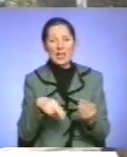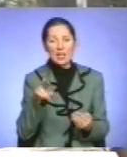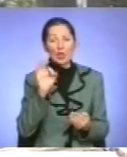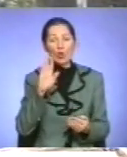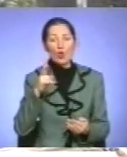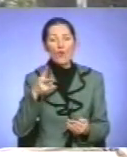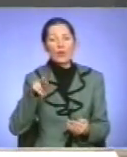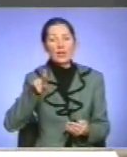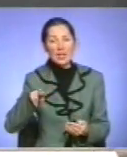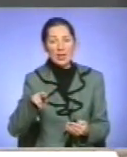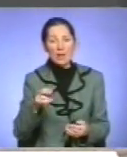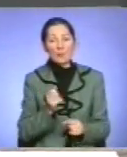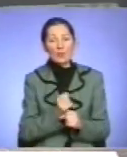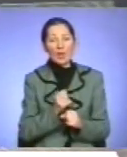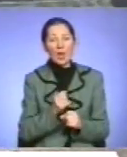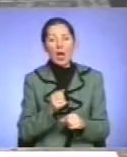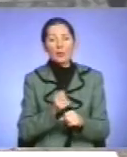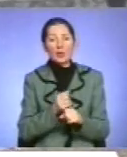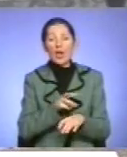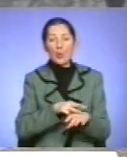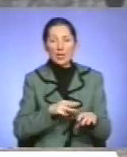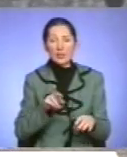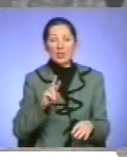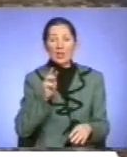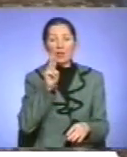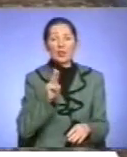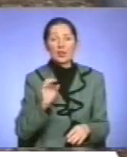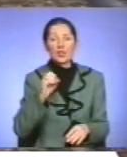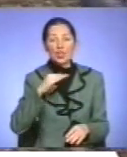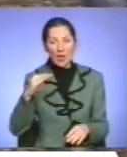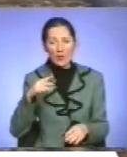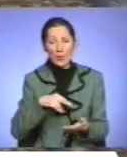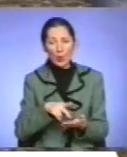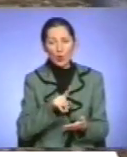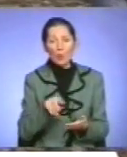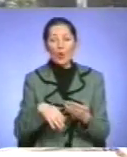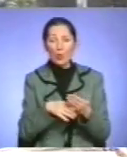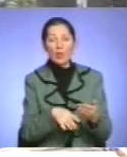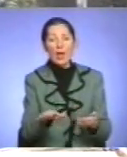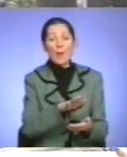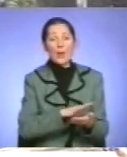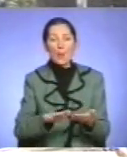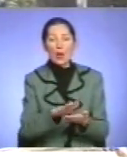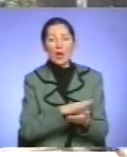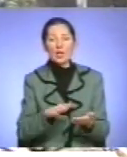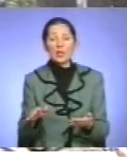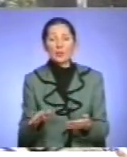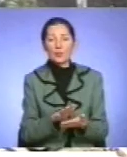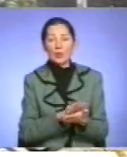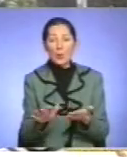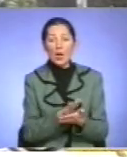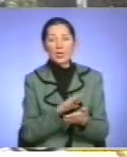внутрішніх справ, як шефи, приходять до них, щоб допомогти їм в прибиранні території, в її озелененні, в